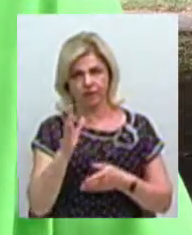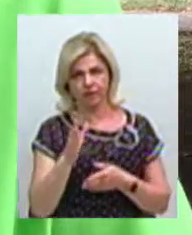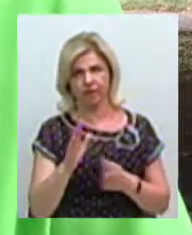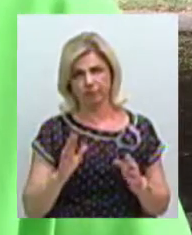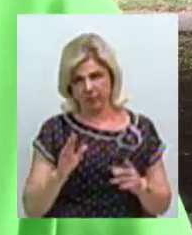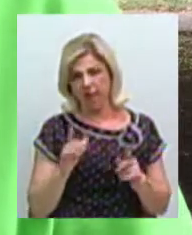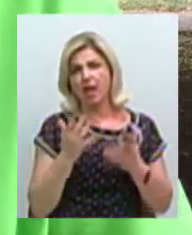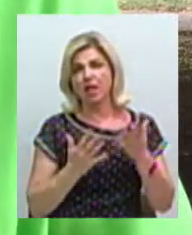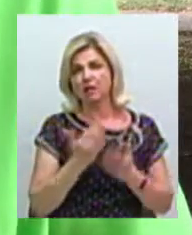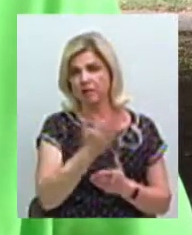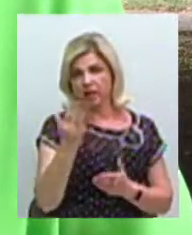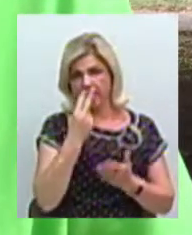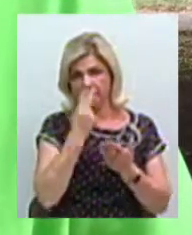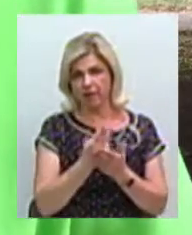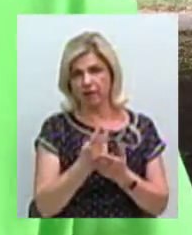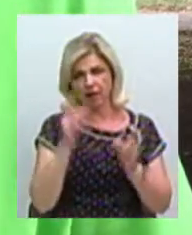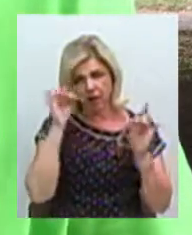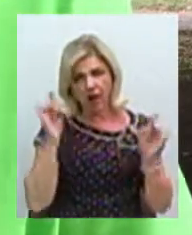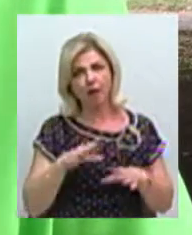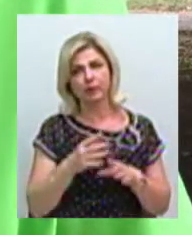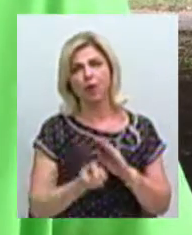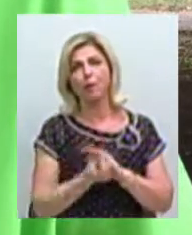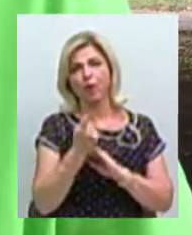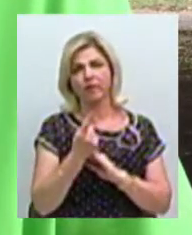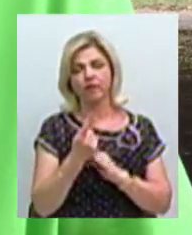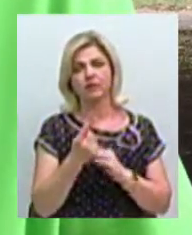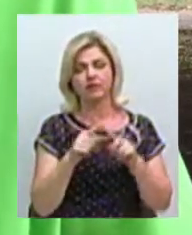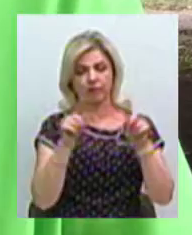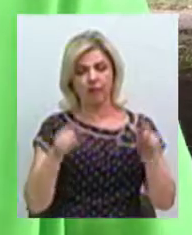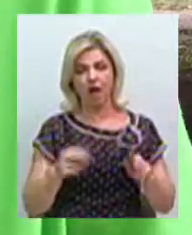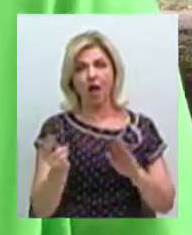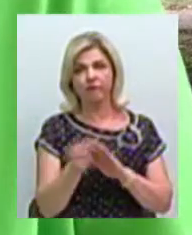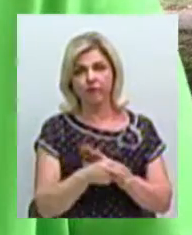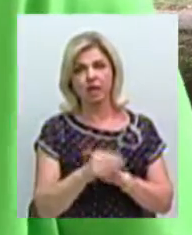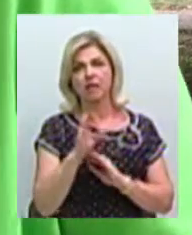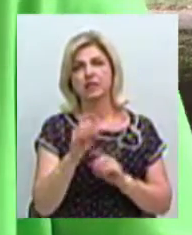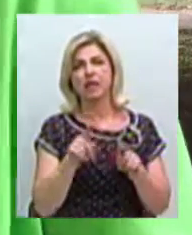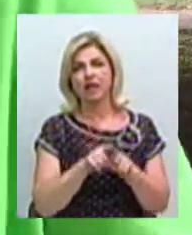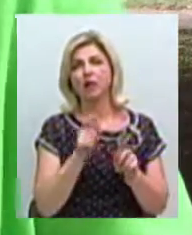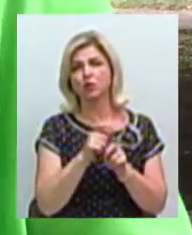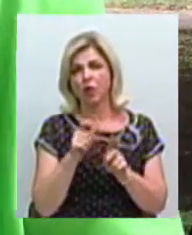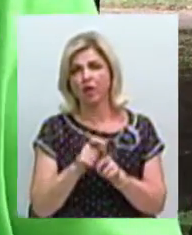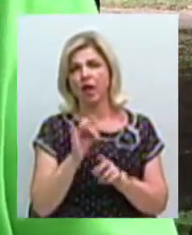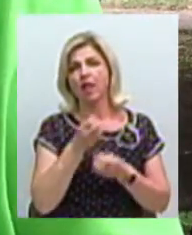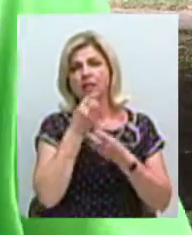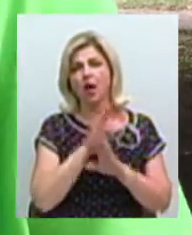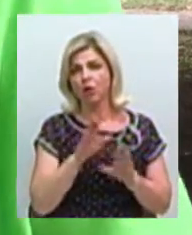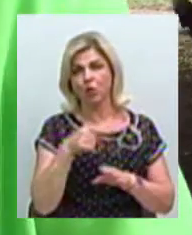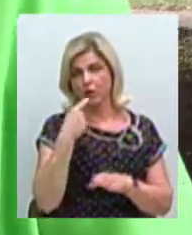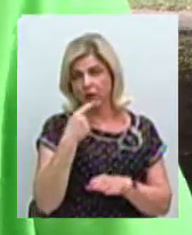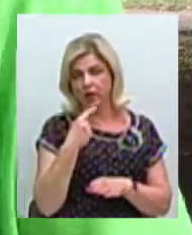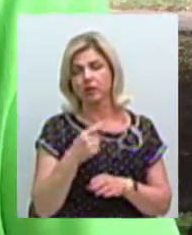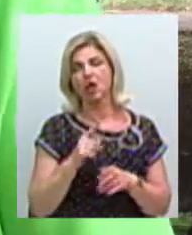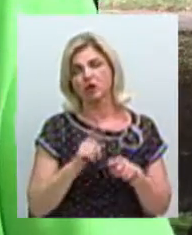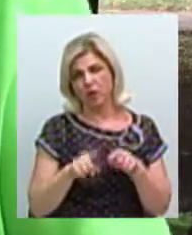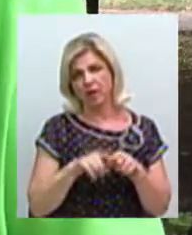раптом з'явилася продукція, якою кандидат щось дуже погане і там нехороше говорить про себе, то